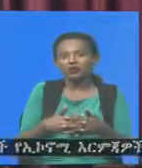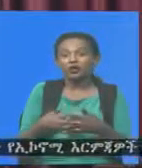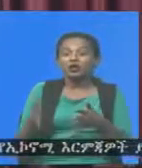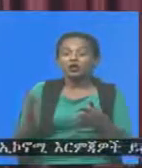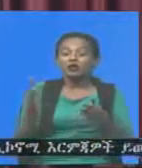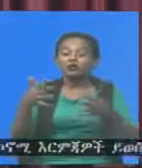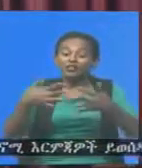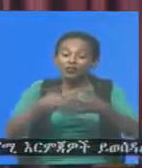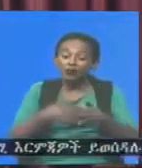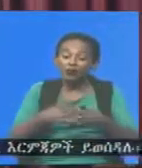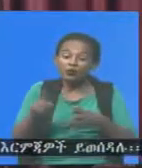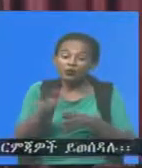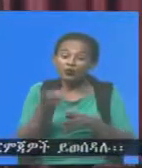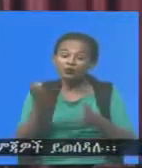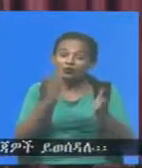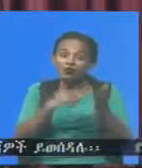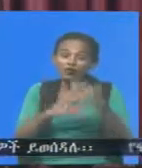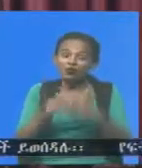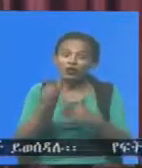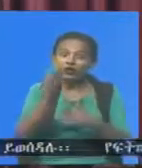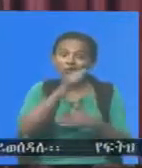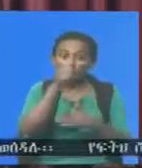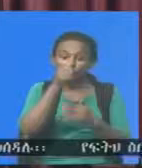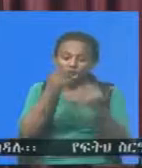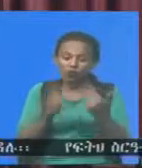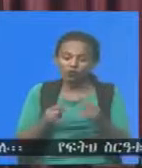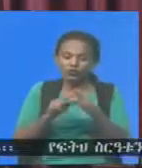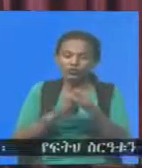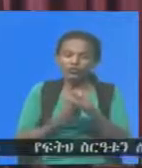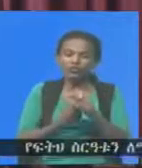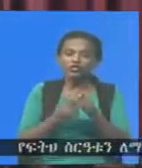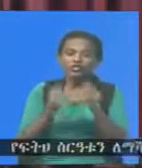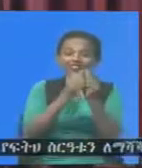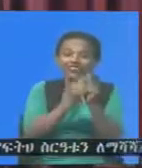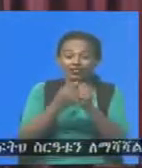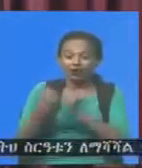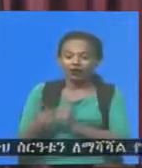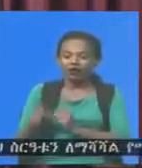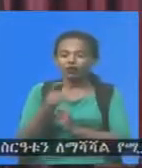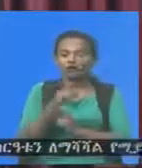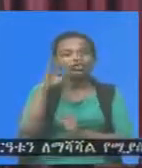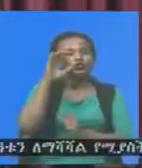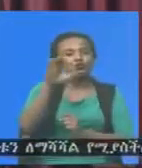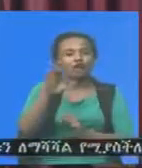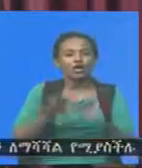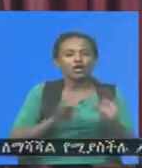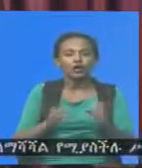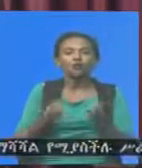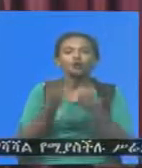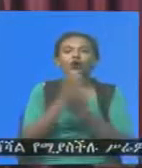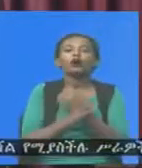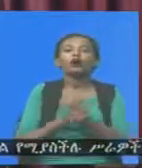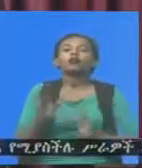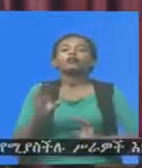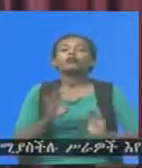የሚተባበረው ምን የሚቸገረው ኢትዮጵያ አሁን በጀመረችው መንገድ አንድ ነጠንካራ ከሆነች የግዱን ያረጋል። ብዙ ሀገራት ተደርጓልና